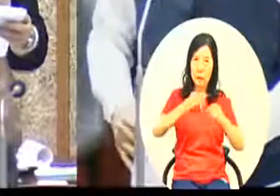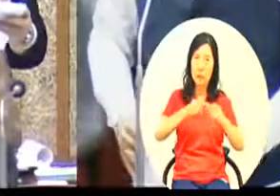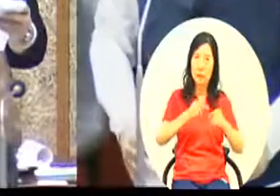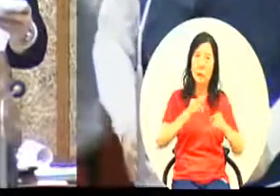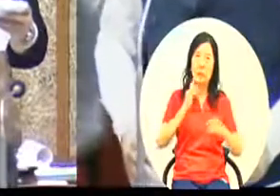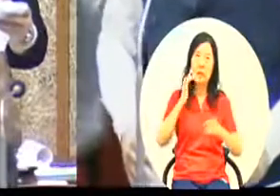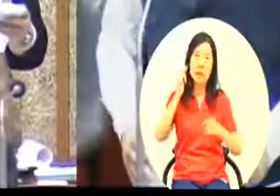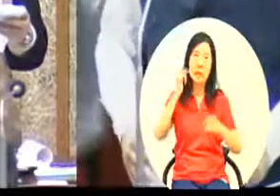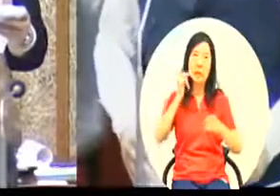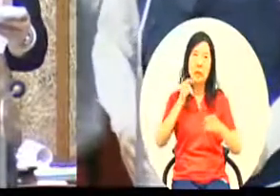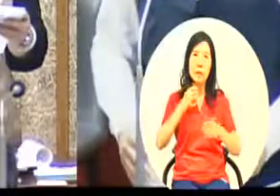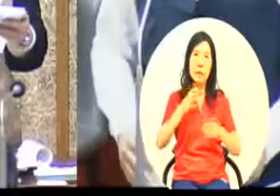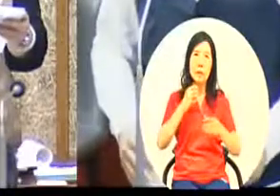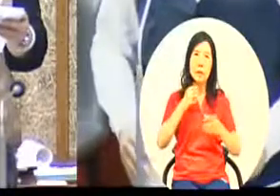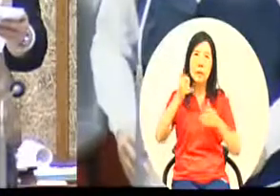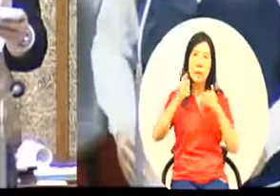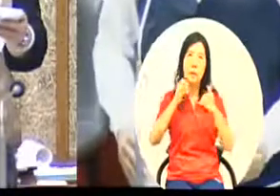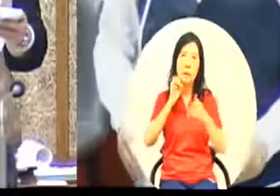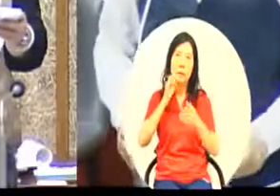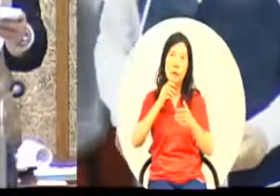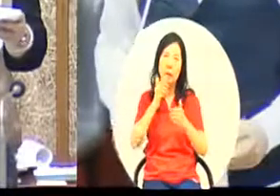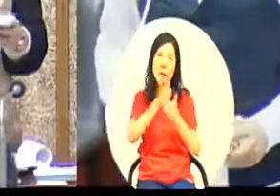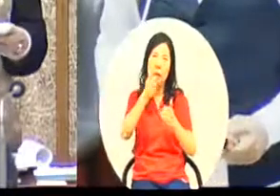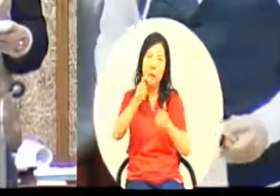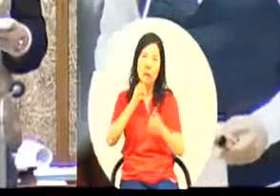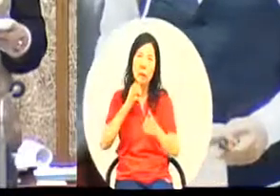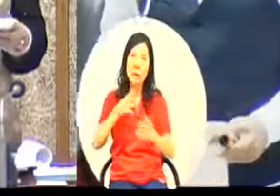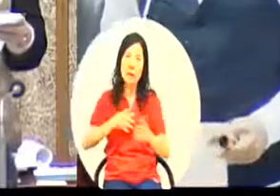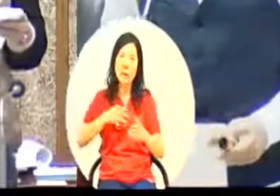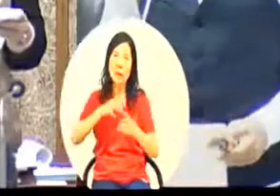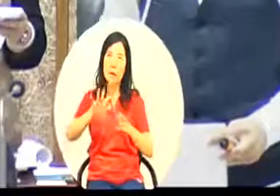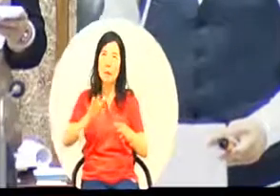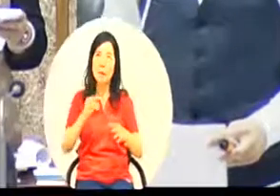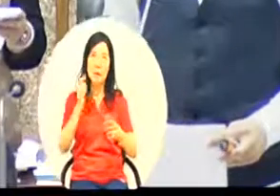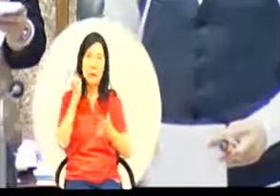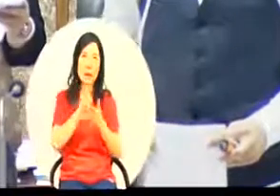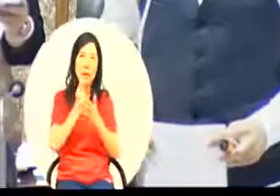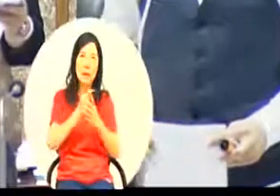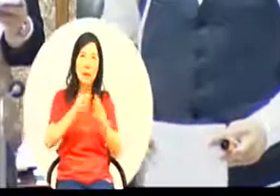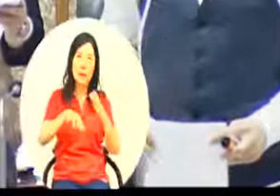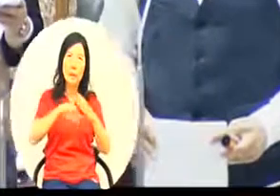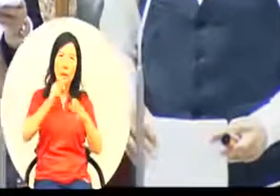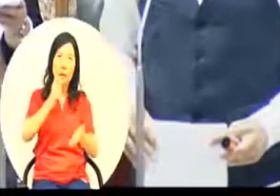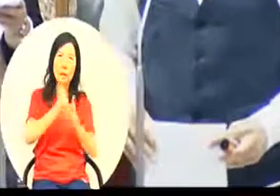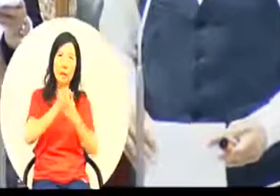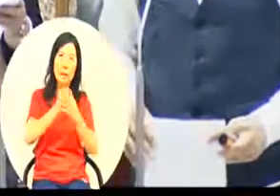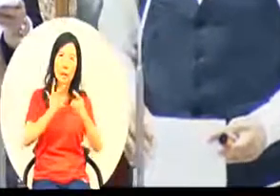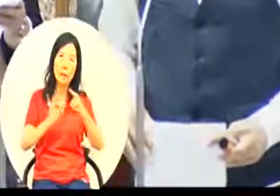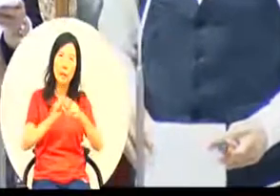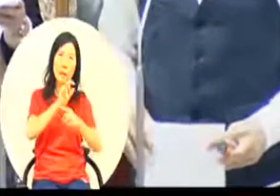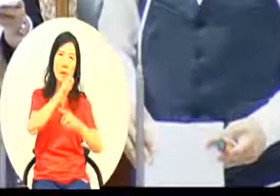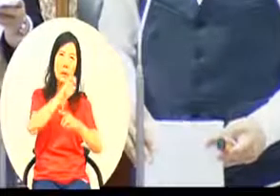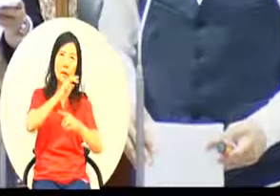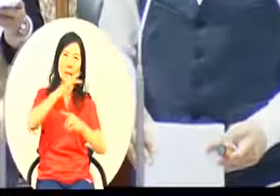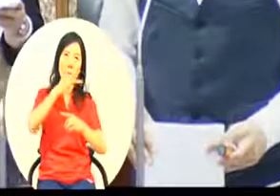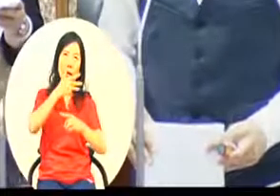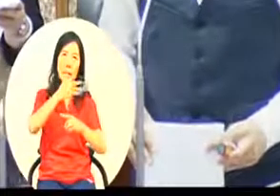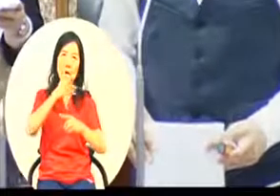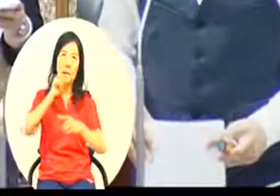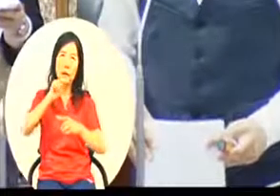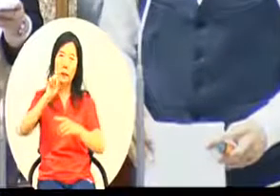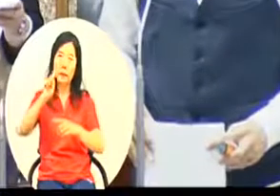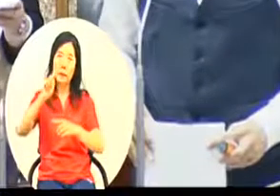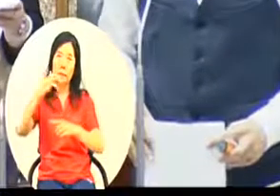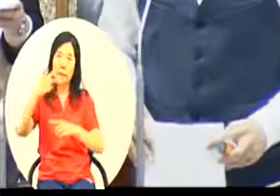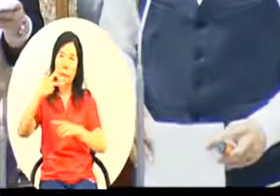够报一员，他相对的来讲的那个整个每个员的录取率达到平均哦58.17%，那如果